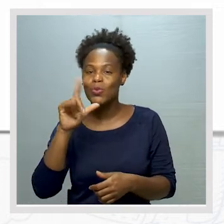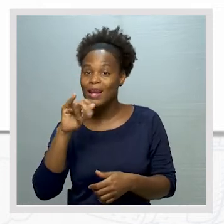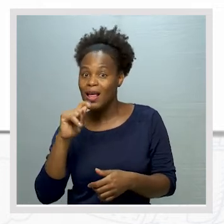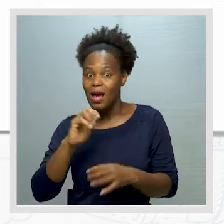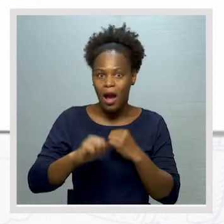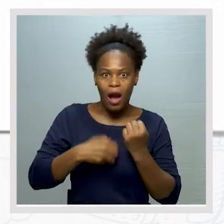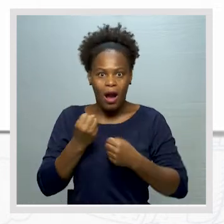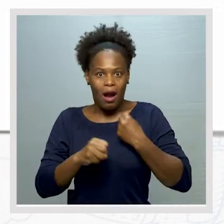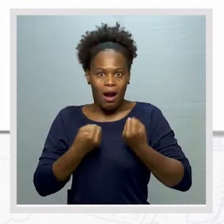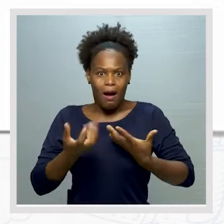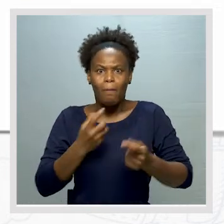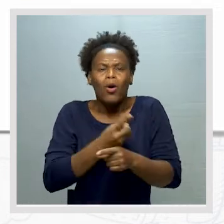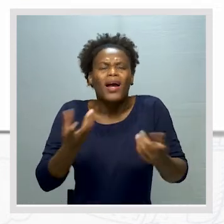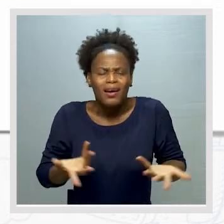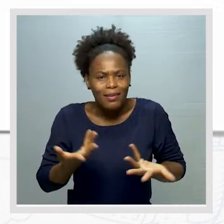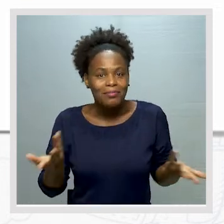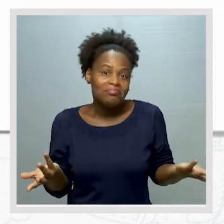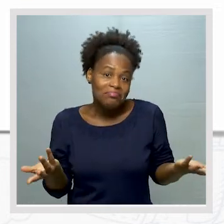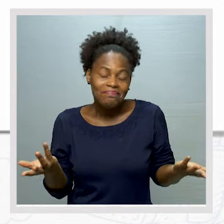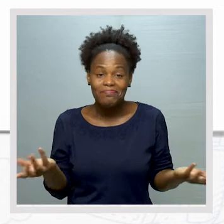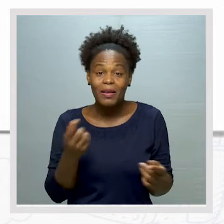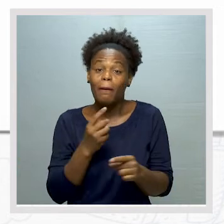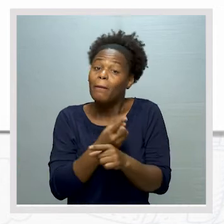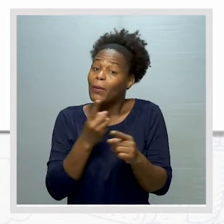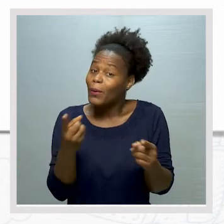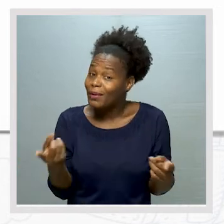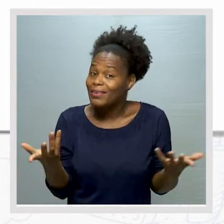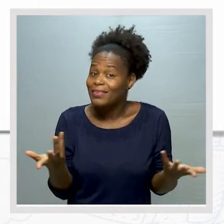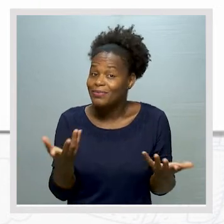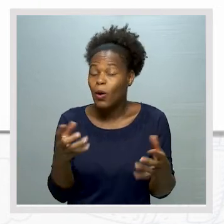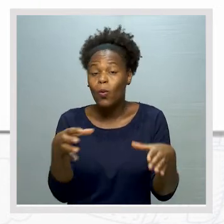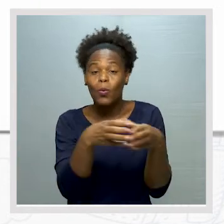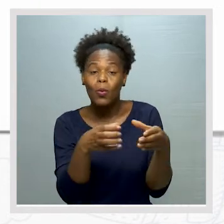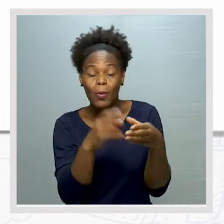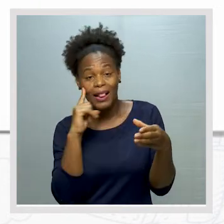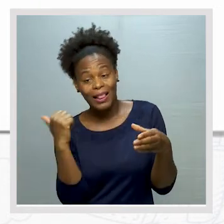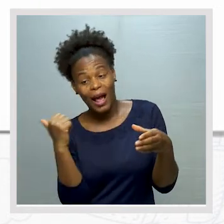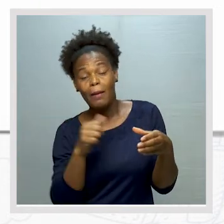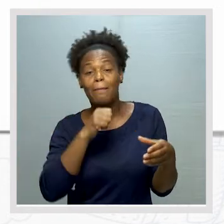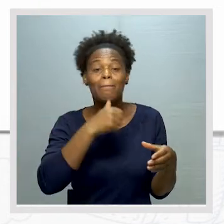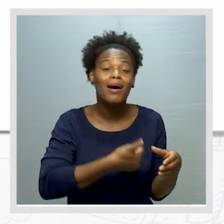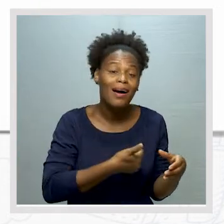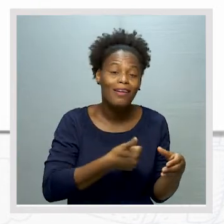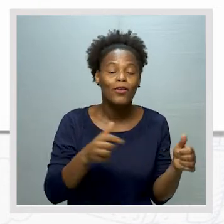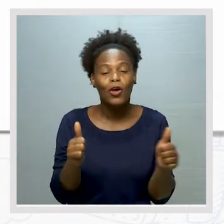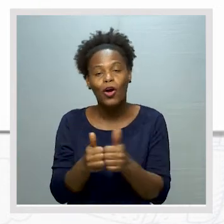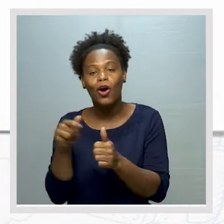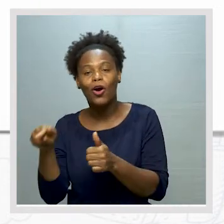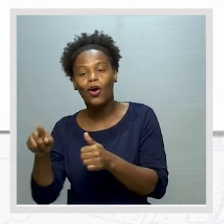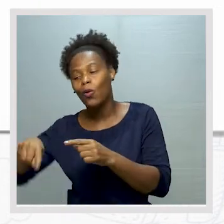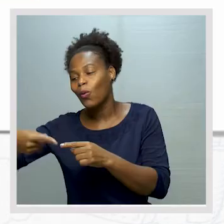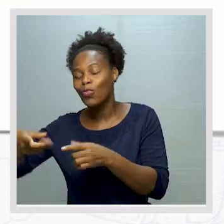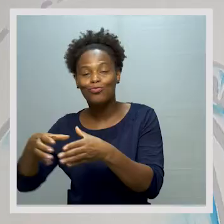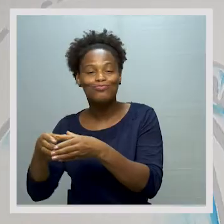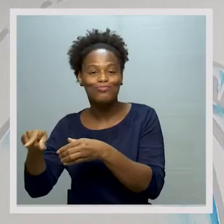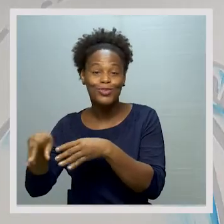nerveuse. Pourquoi? Parce que son équipe perd avec l'autre